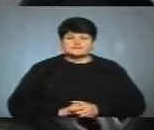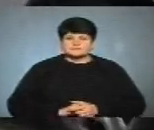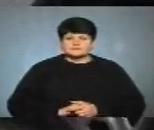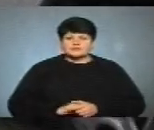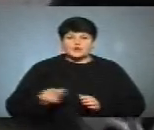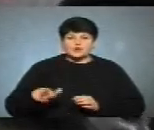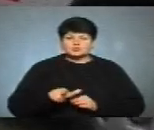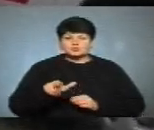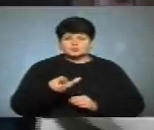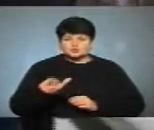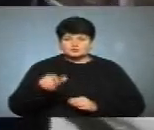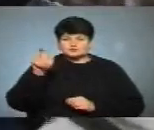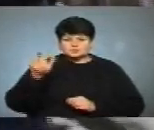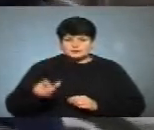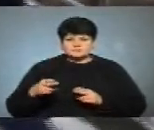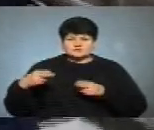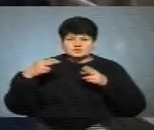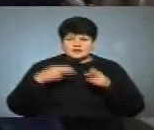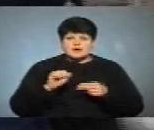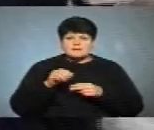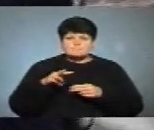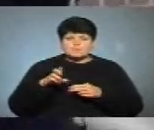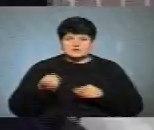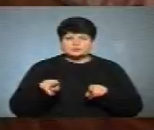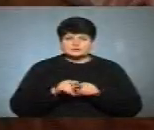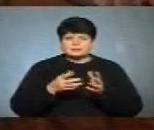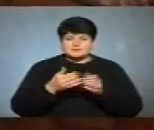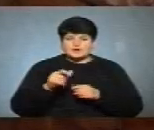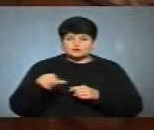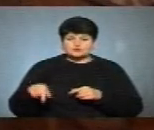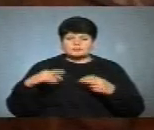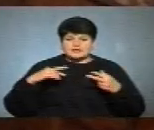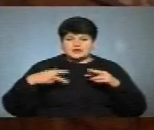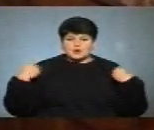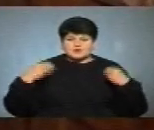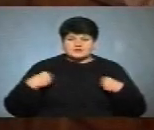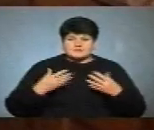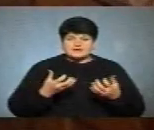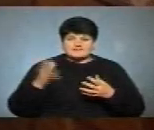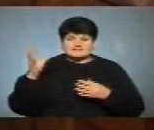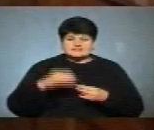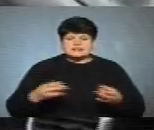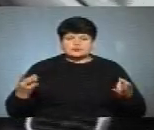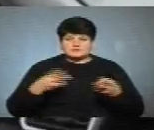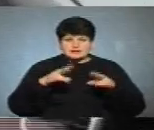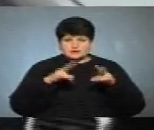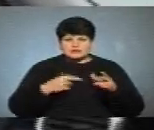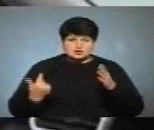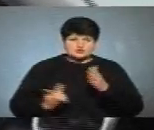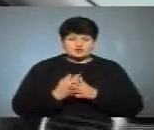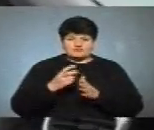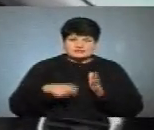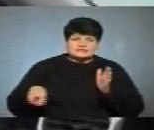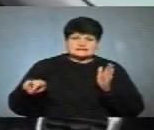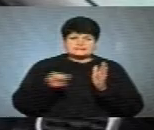Дорогою до пацієнта Андрій заїжджає в амбулаторію, де також приймає людей. Тут переодягається, бере все необхідне для огляду і знову сідає за